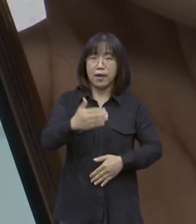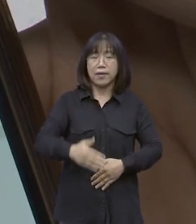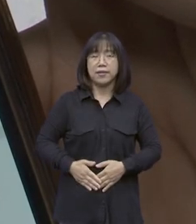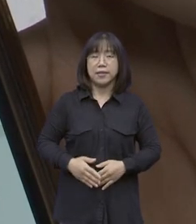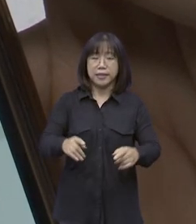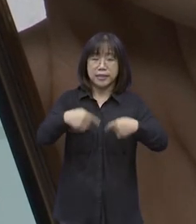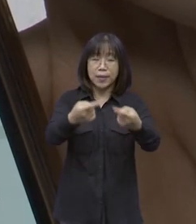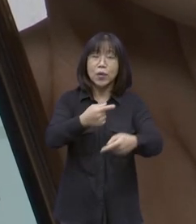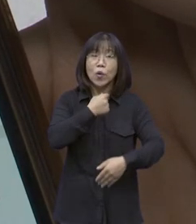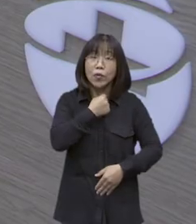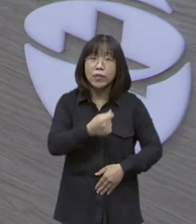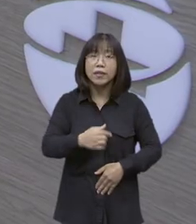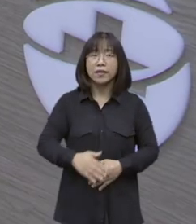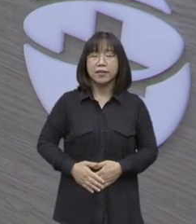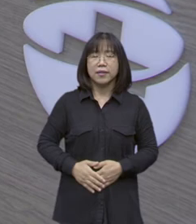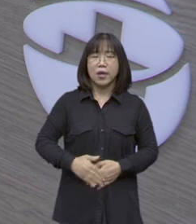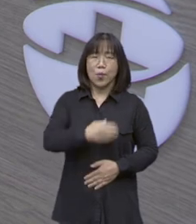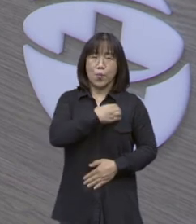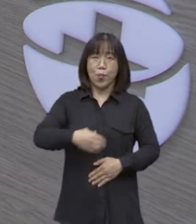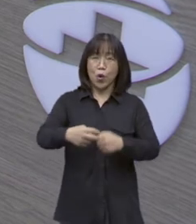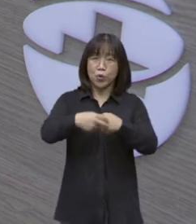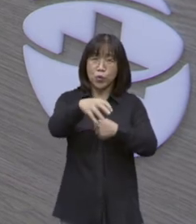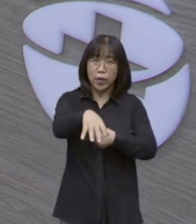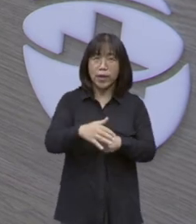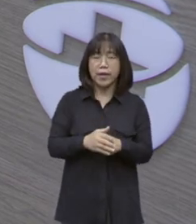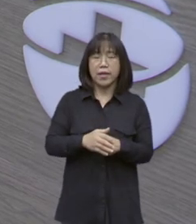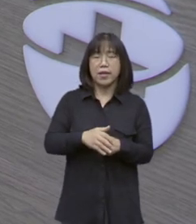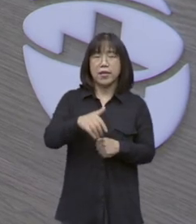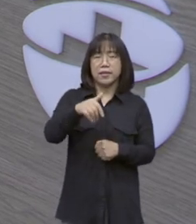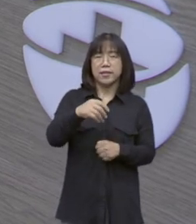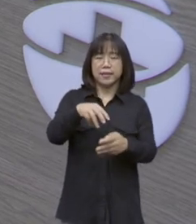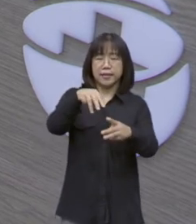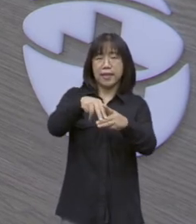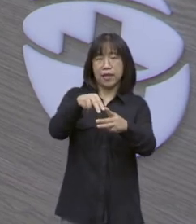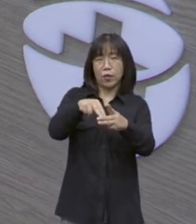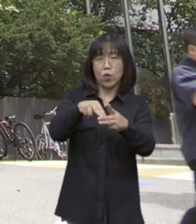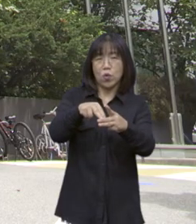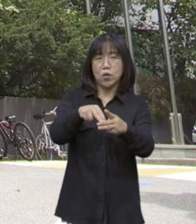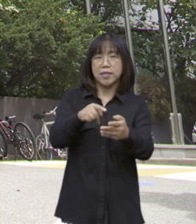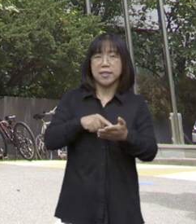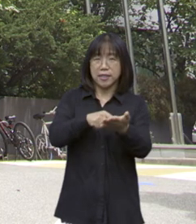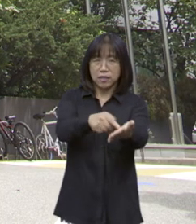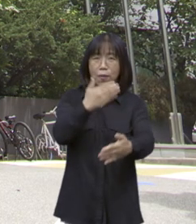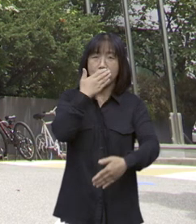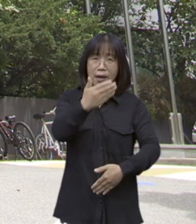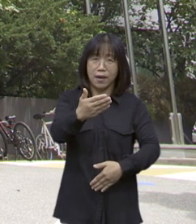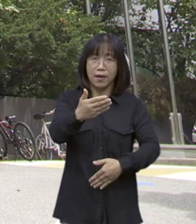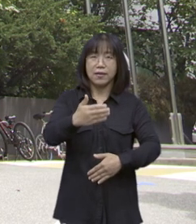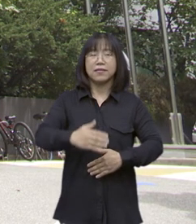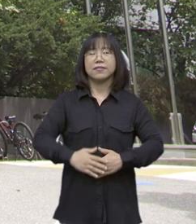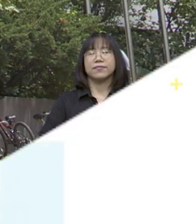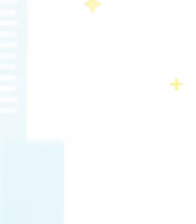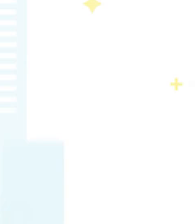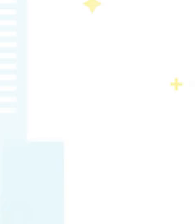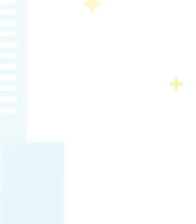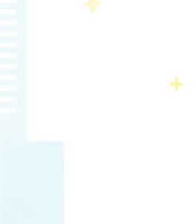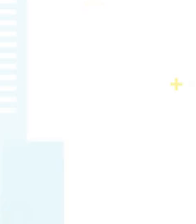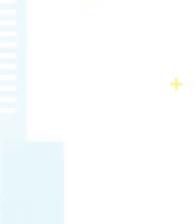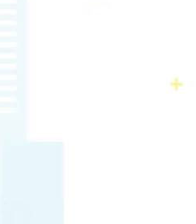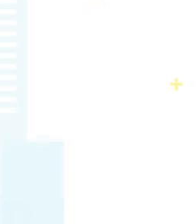확인할 수 있습니다. 참여를 희망하는 기관은 강서구 보건소 구강보건센터로 신청하면 됩니다.